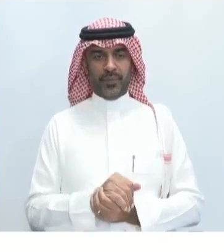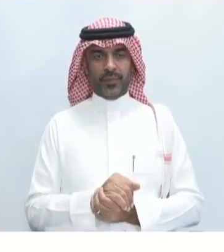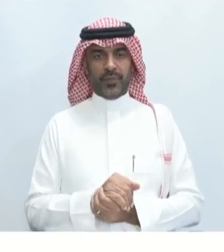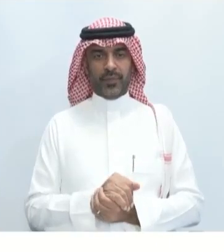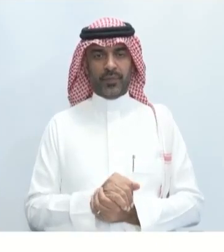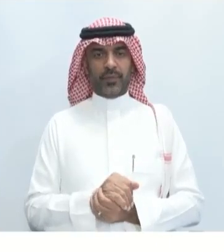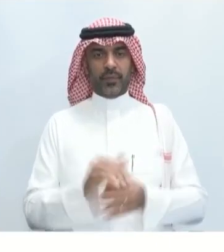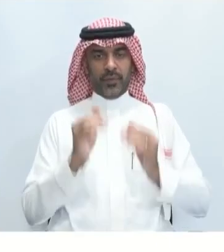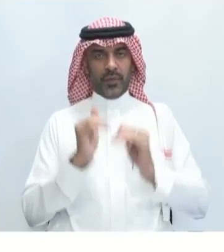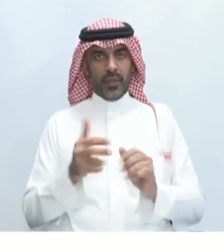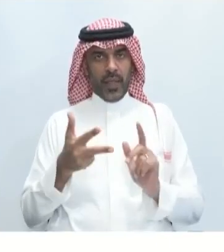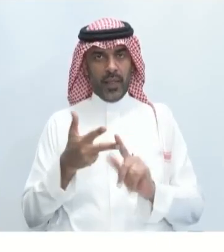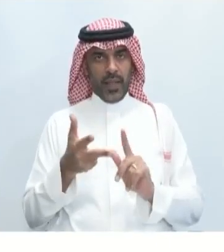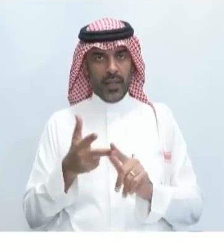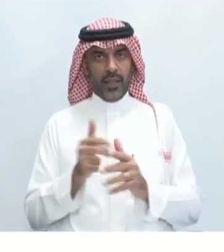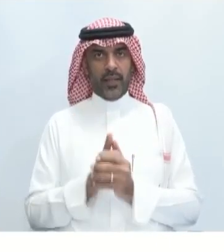شيئا